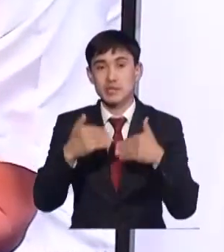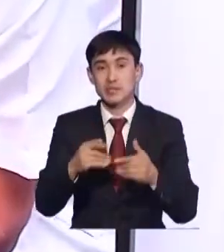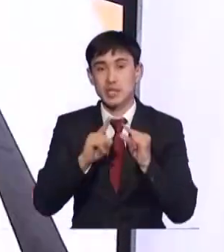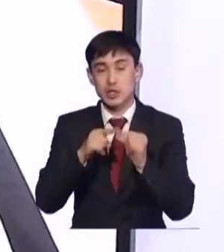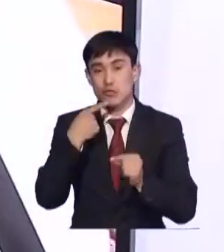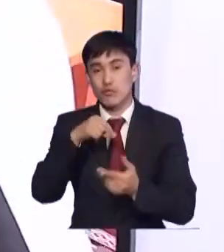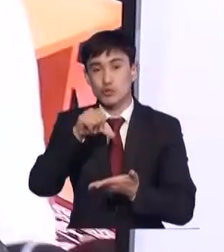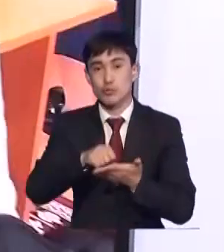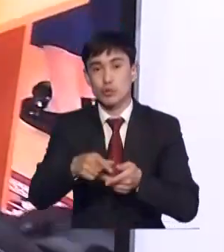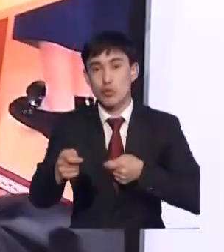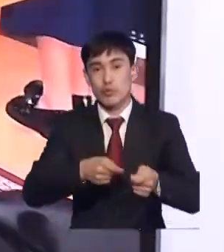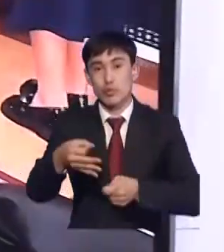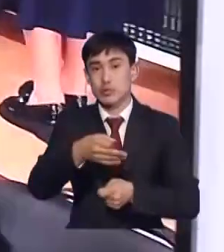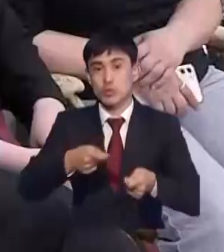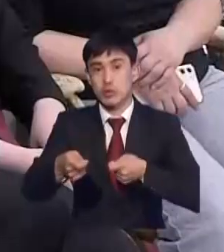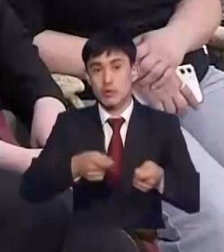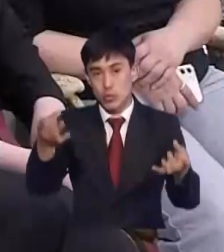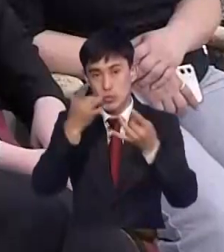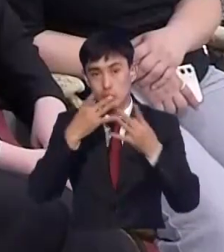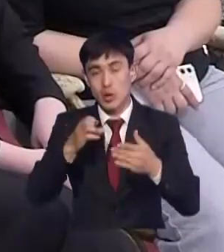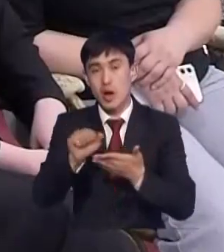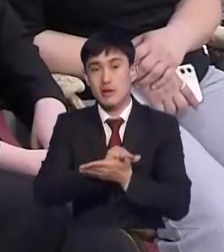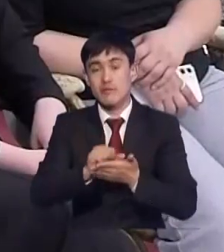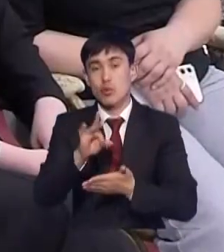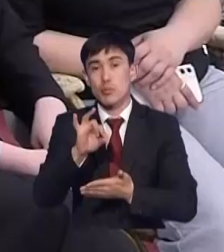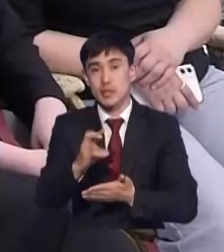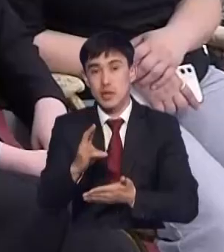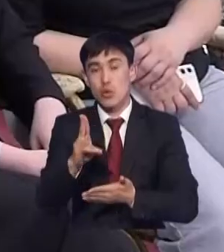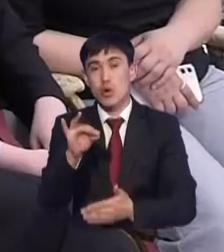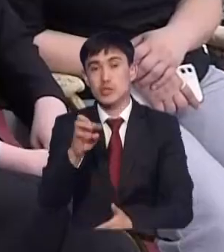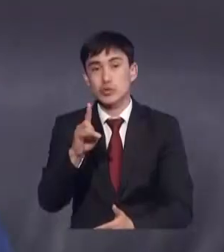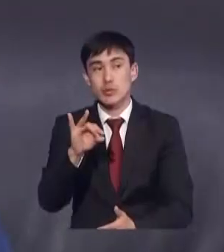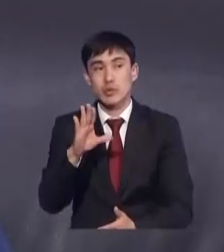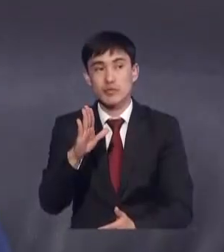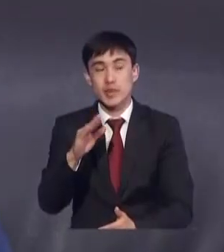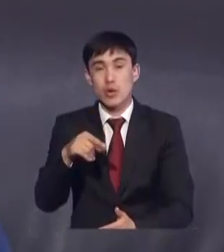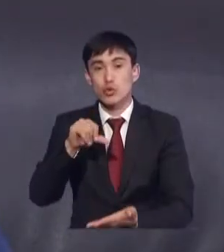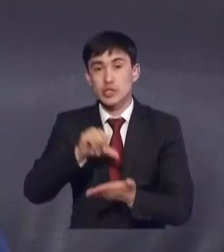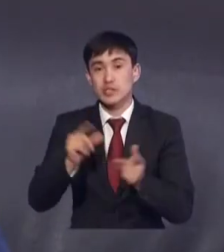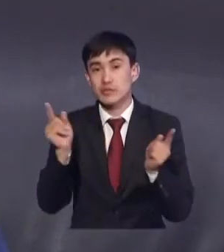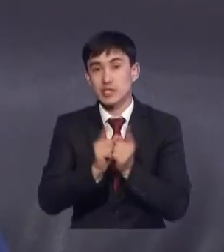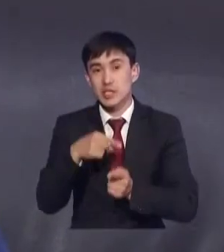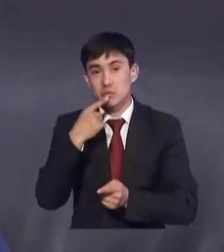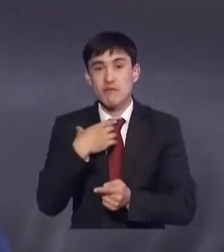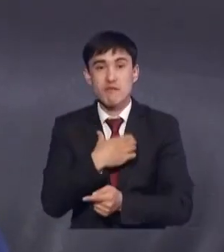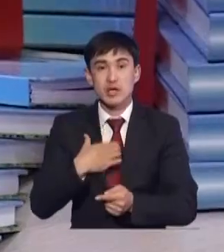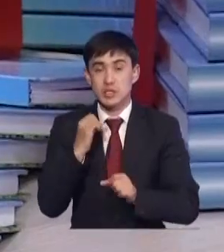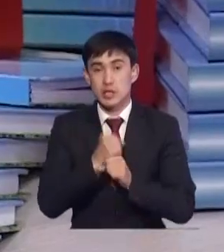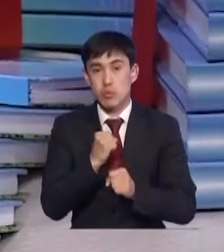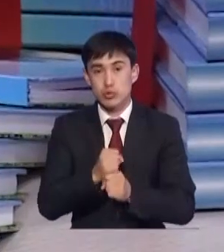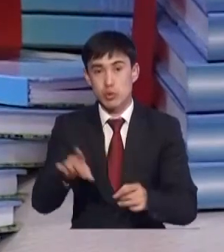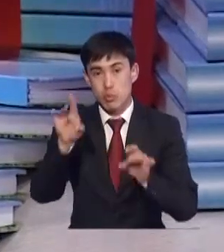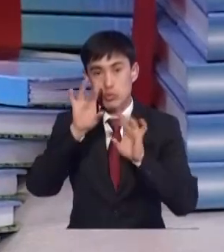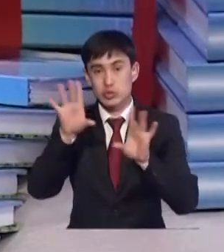речью выступил руководитель областного управления культуры архивов и документации Куаныш соме участники встречи отметили важность работы над